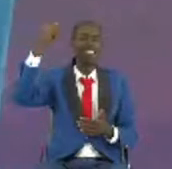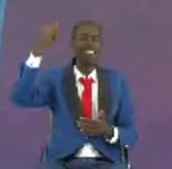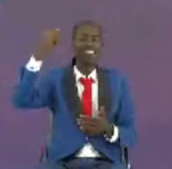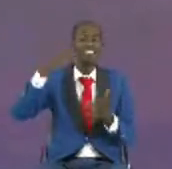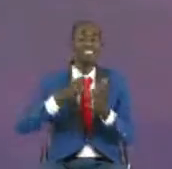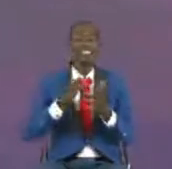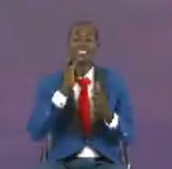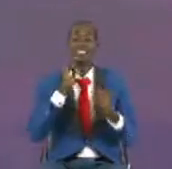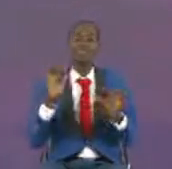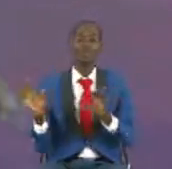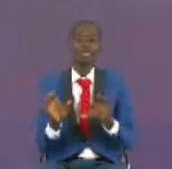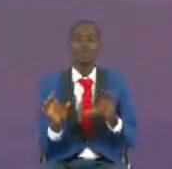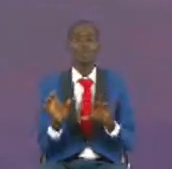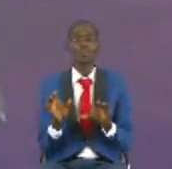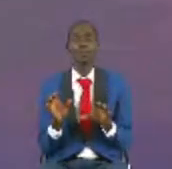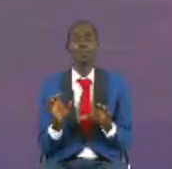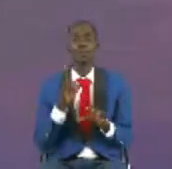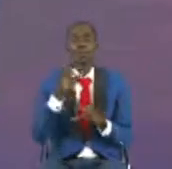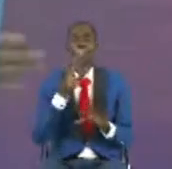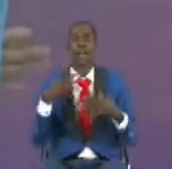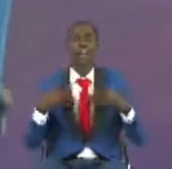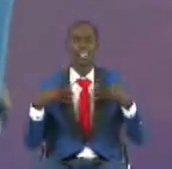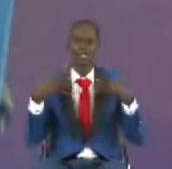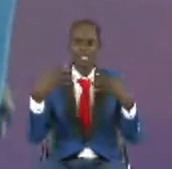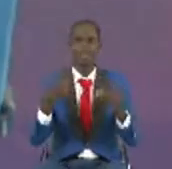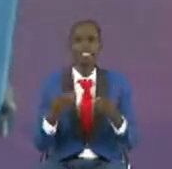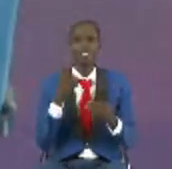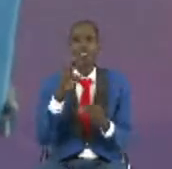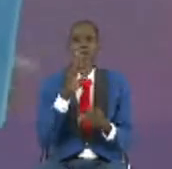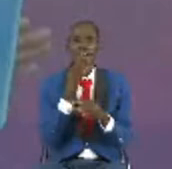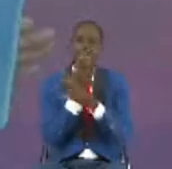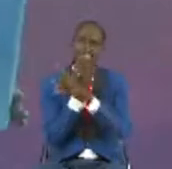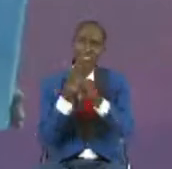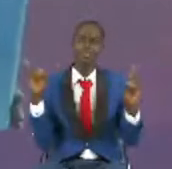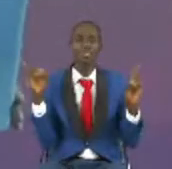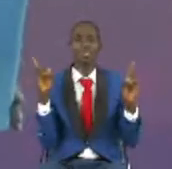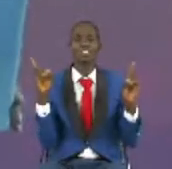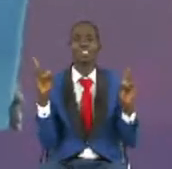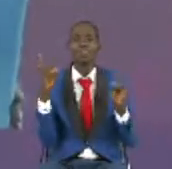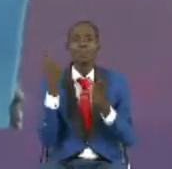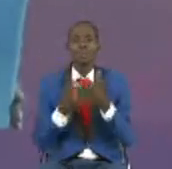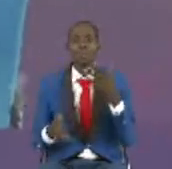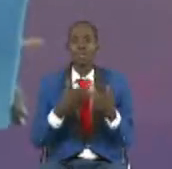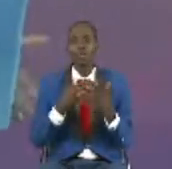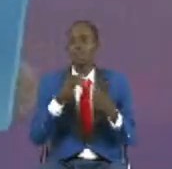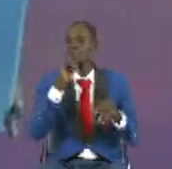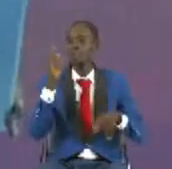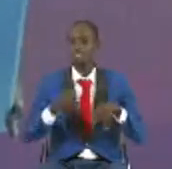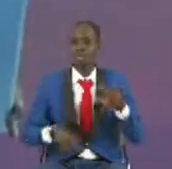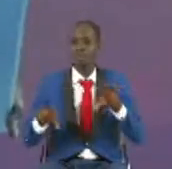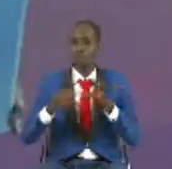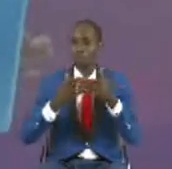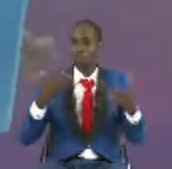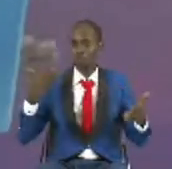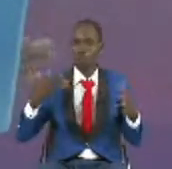C'est fait! Tu es guéri! Tu es délivré! Tout ce que tu n'avais pas fait avant,